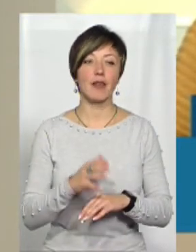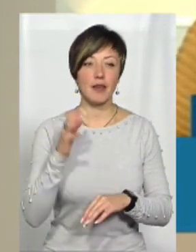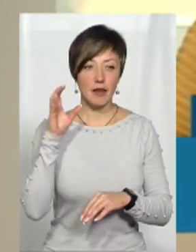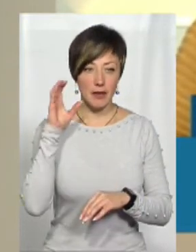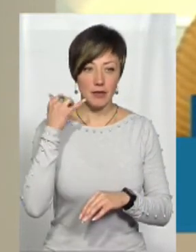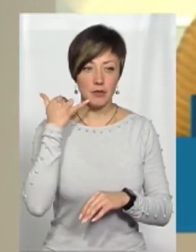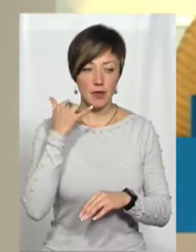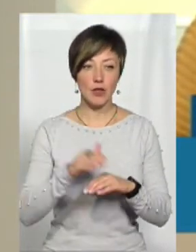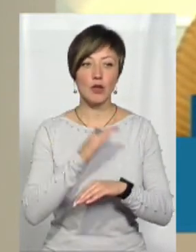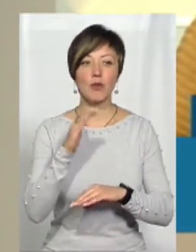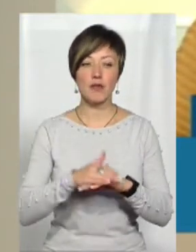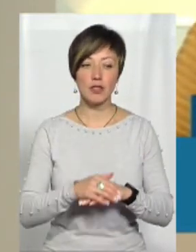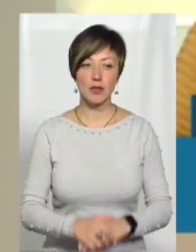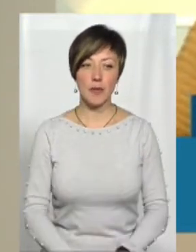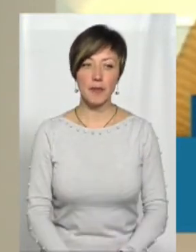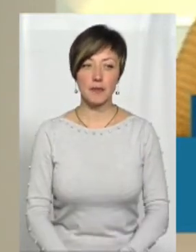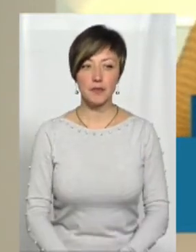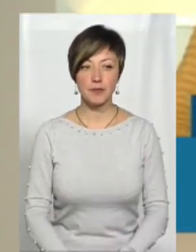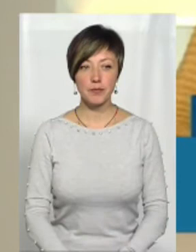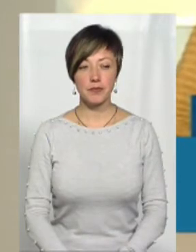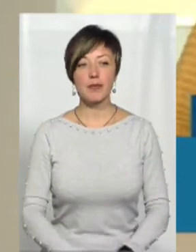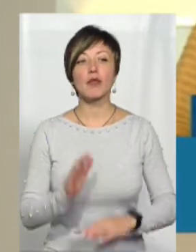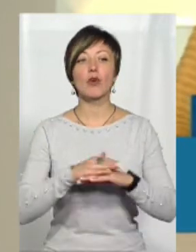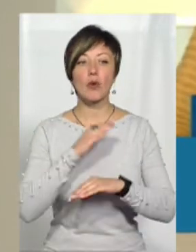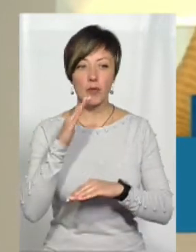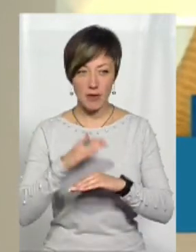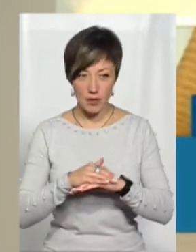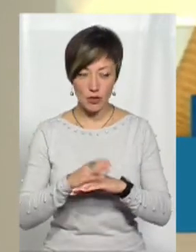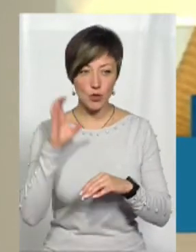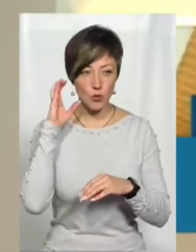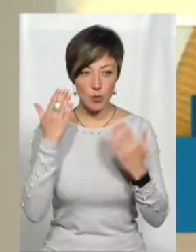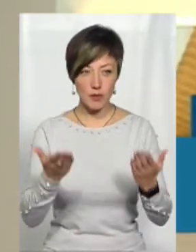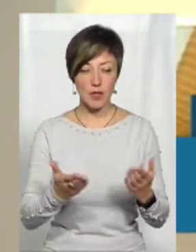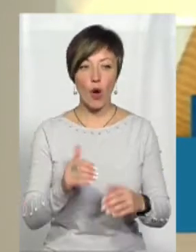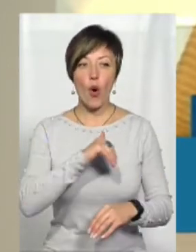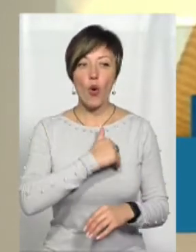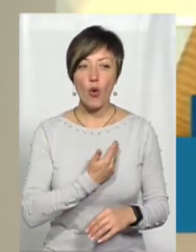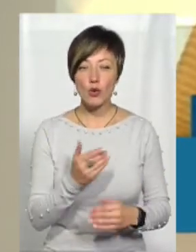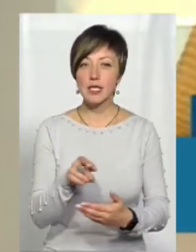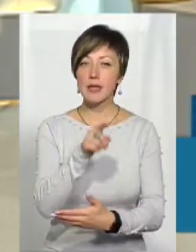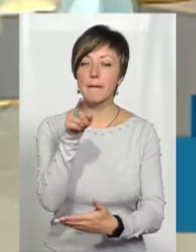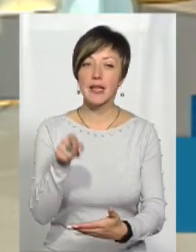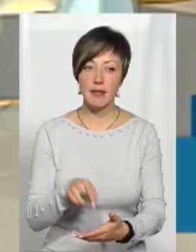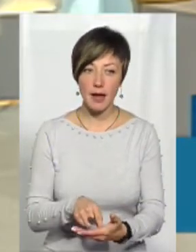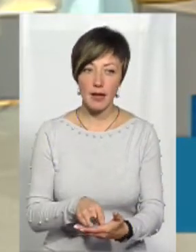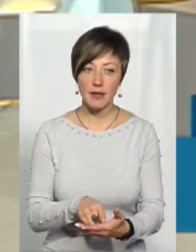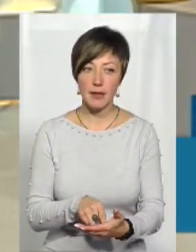Алло. Доброго вечора. Добрий вечір. Добрий вечір. Ми вас слухаємо. Та хочу запитати